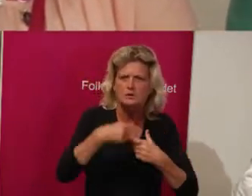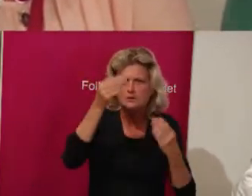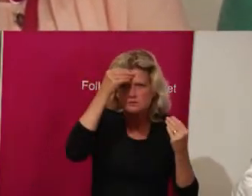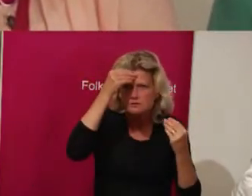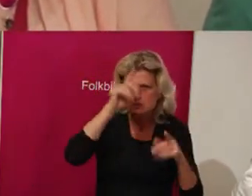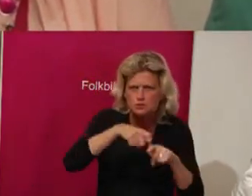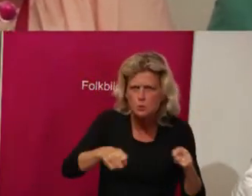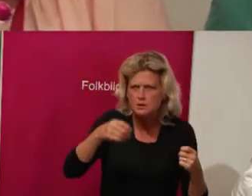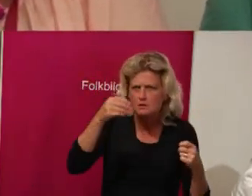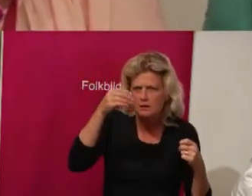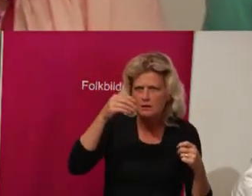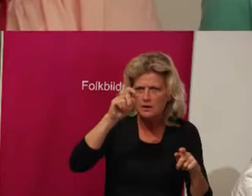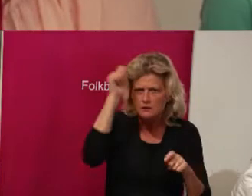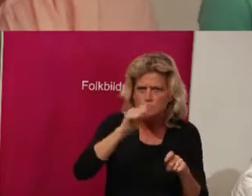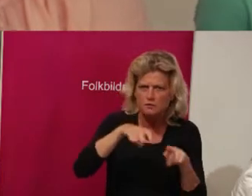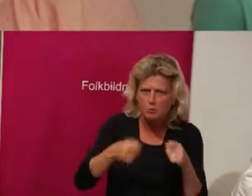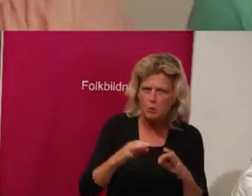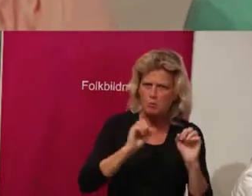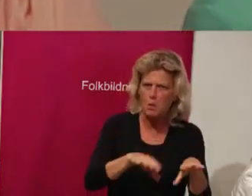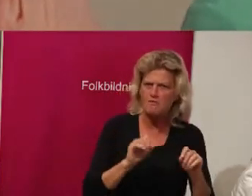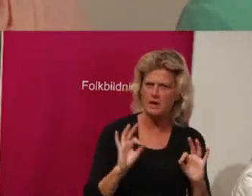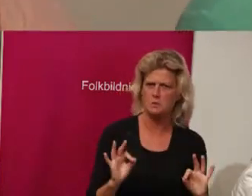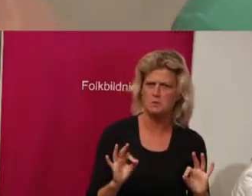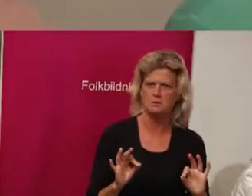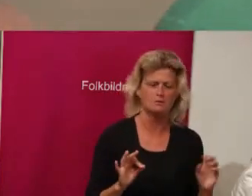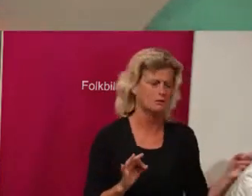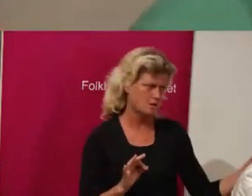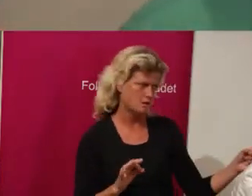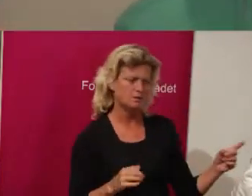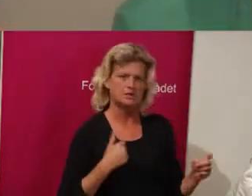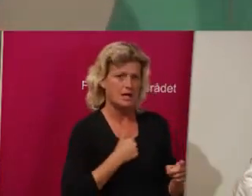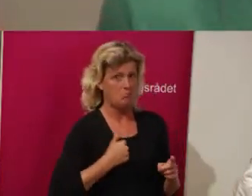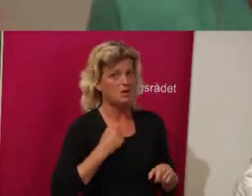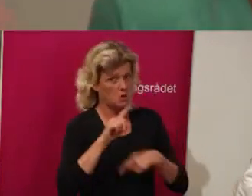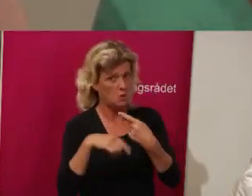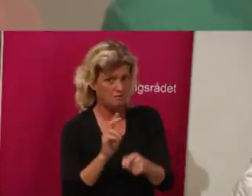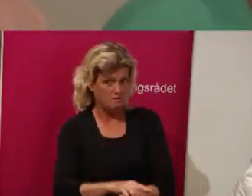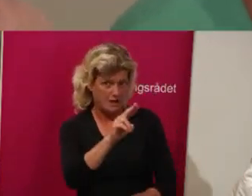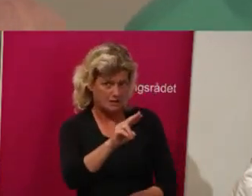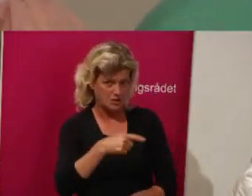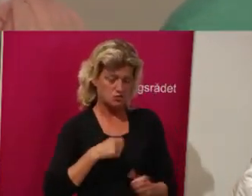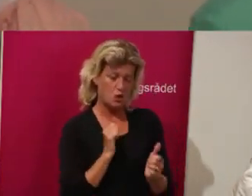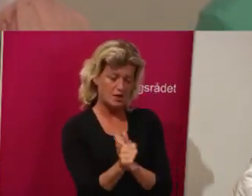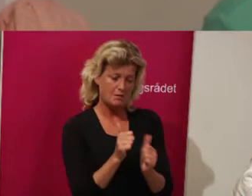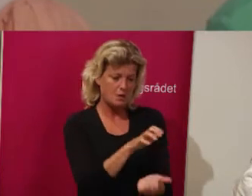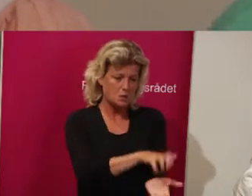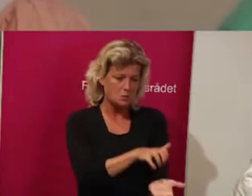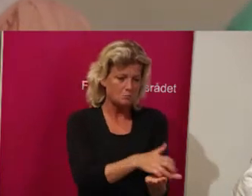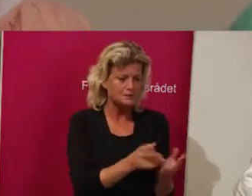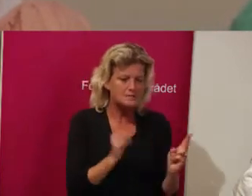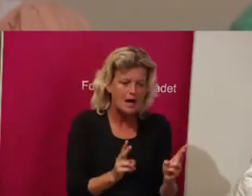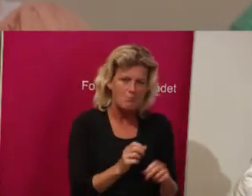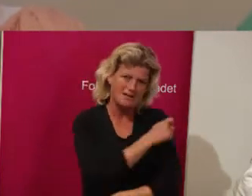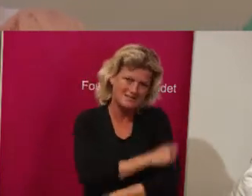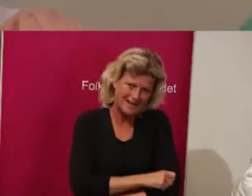studieförbunden? Det är säkert en beklaglig utveckling. Nu är jag representerar en kommun som kanske inte har varit lika hårdhänt mot